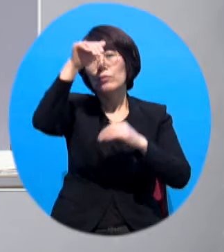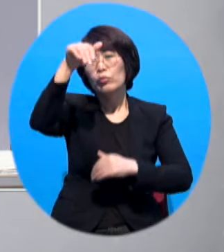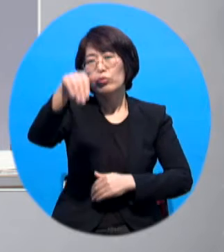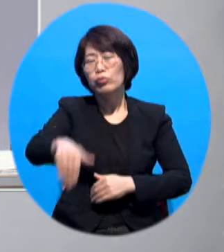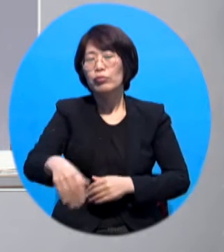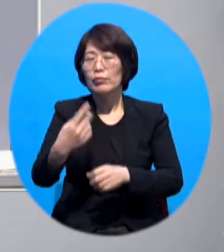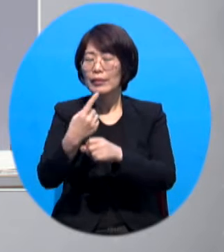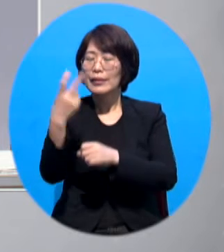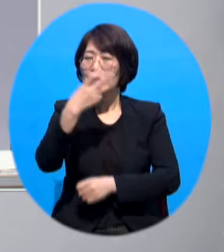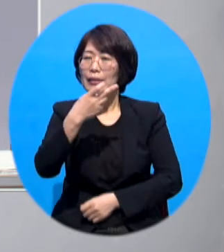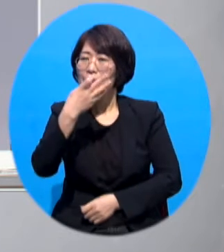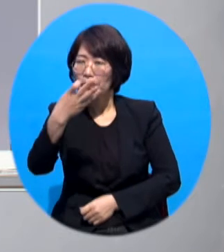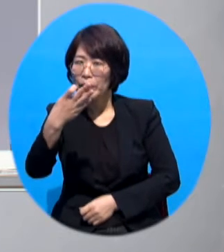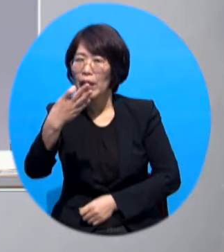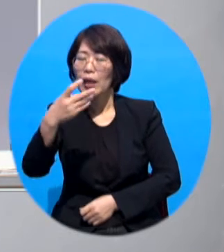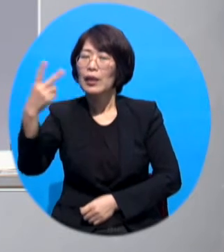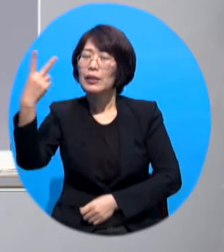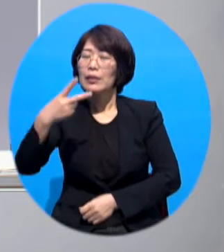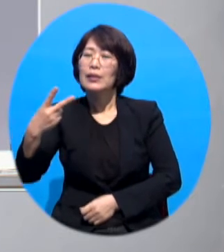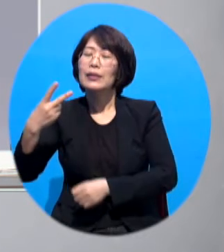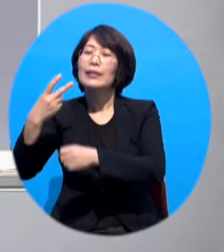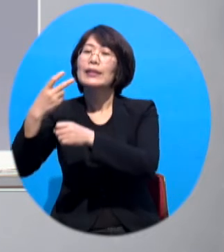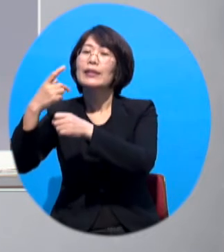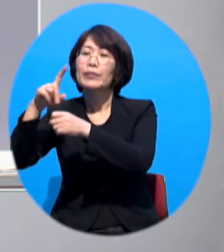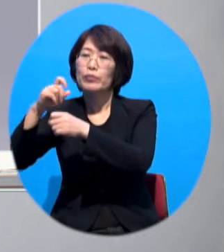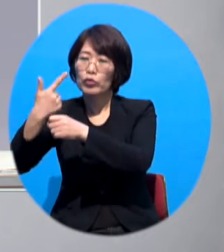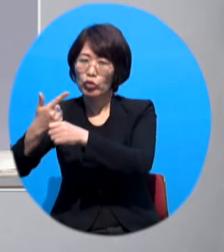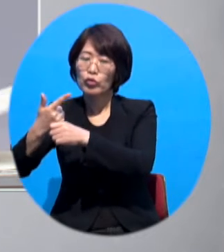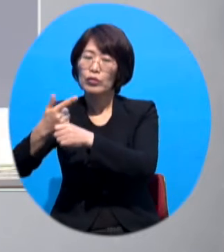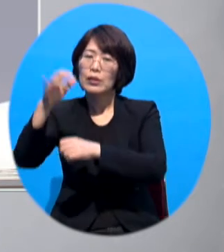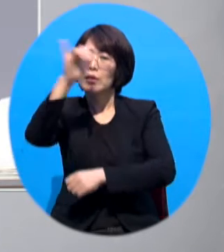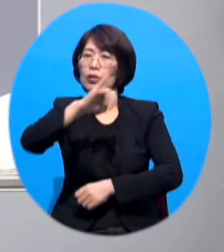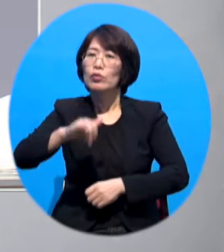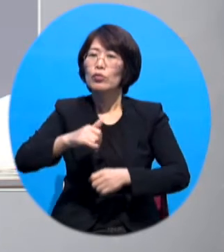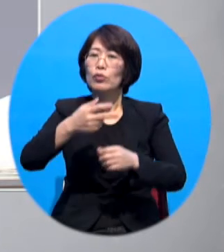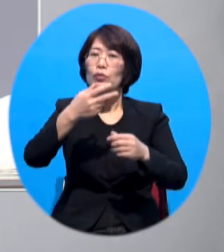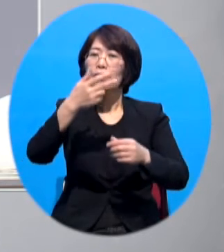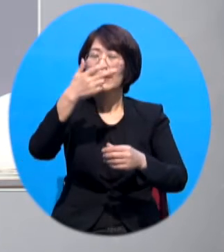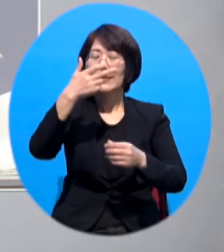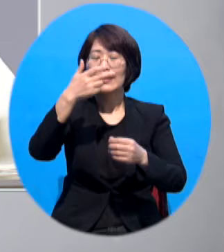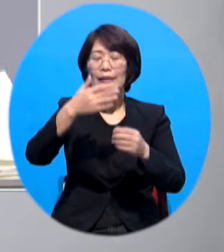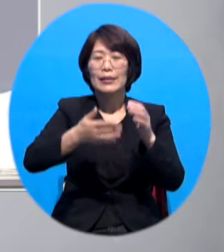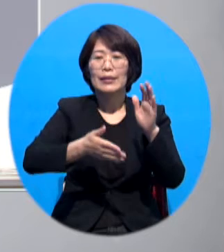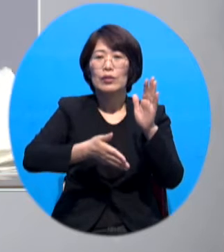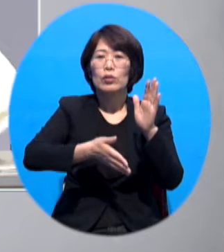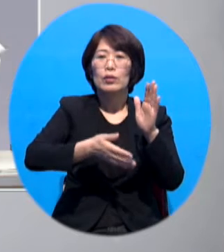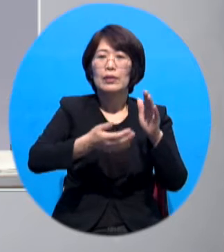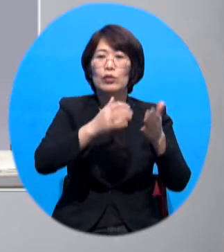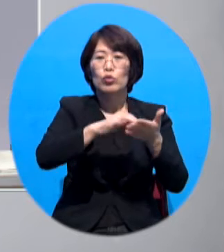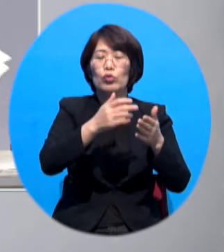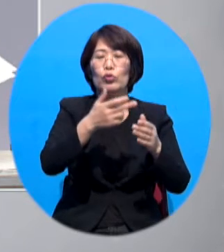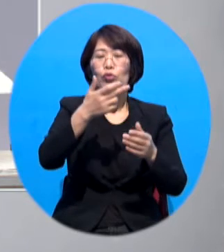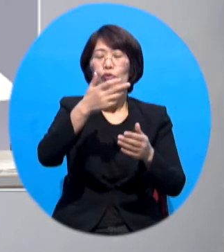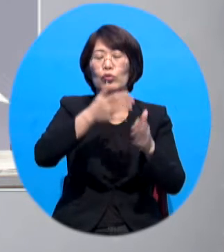2014년부터 그리고 2017 사치 븅 년 전국 17개 시 도 중에서 17일 꼴찌를 하고 말았습니다 재임